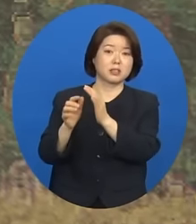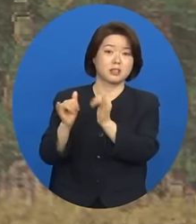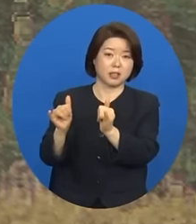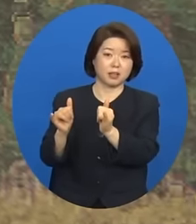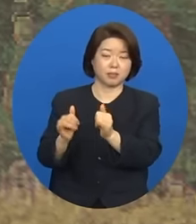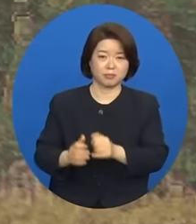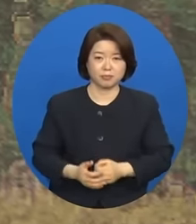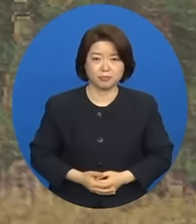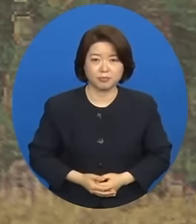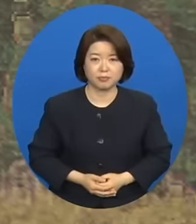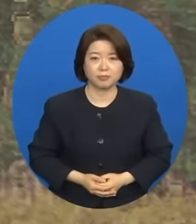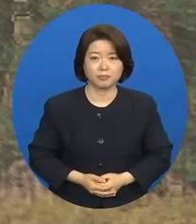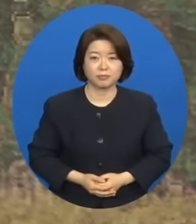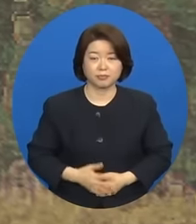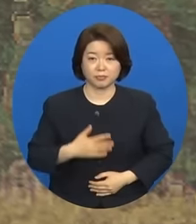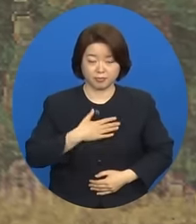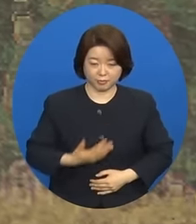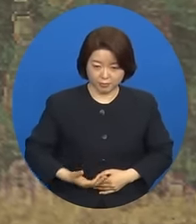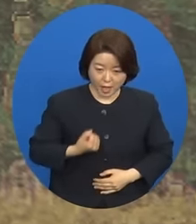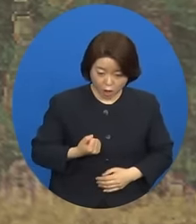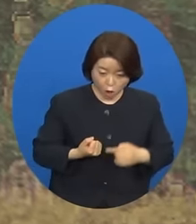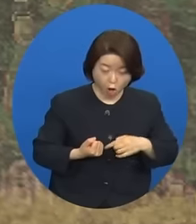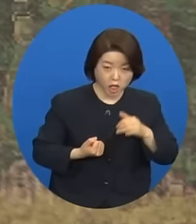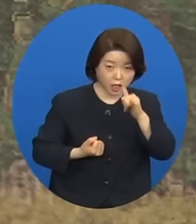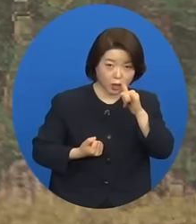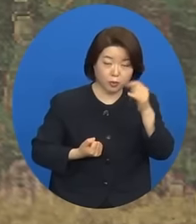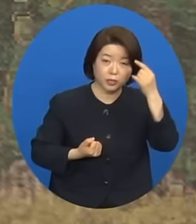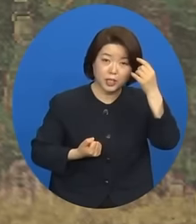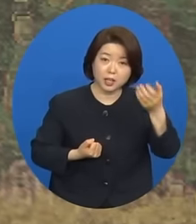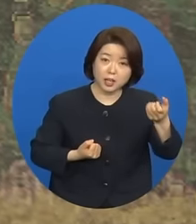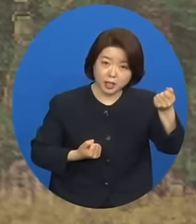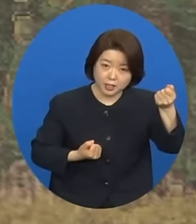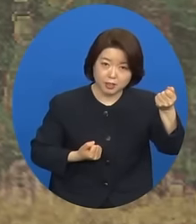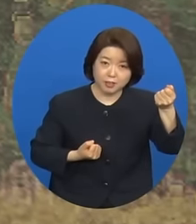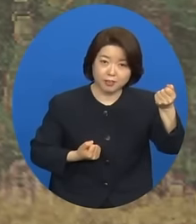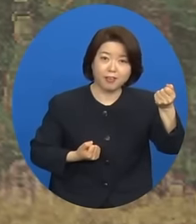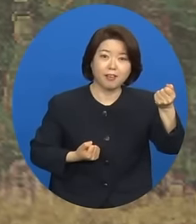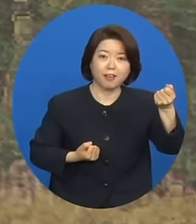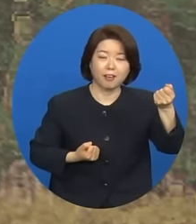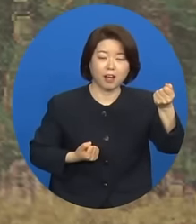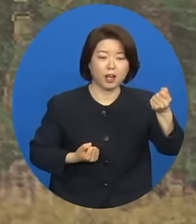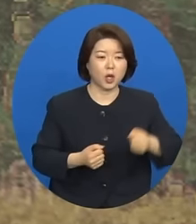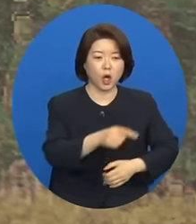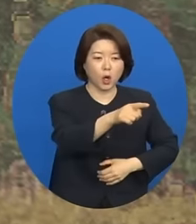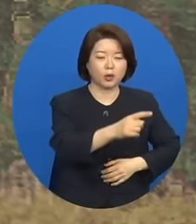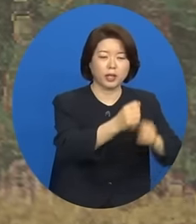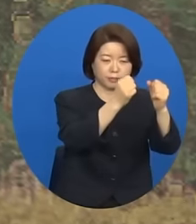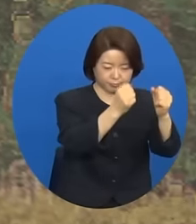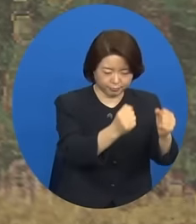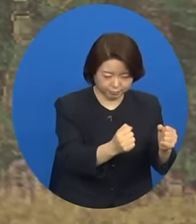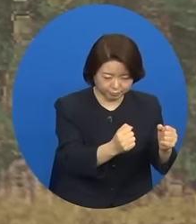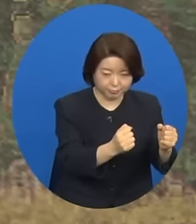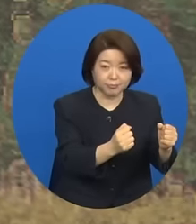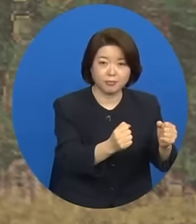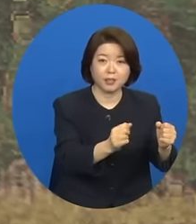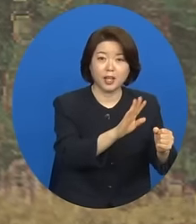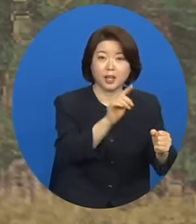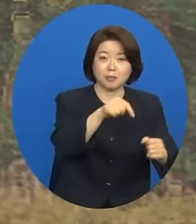여러분 아직 내 것이 있다라고 생각하시면 바딴 아람에서 계속 계셔야 됩니다. 여러분